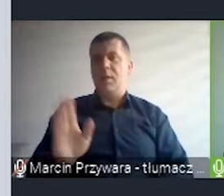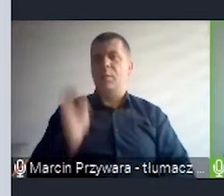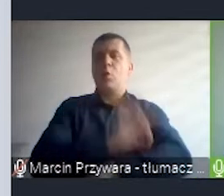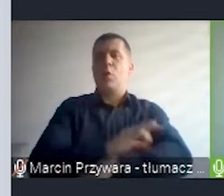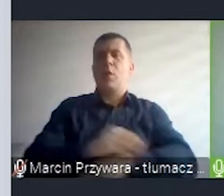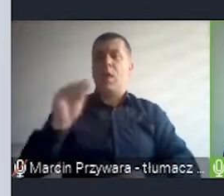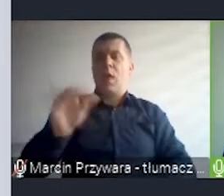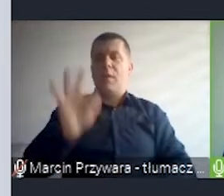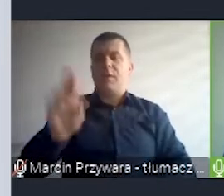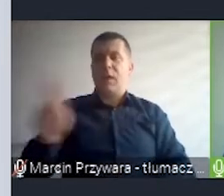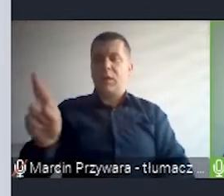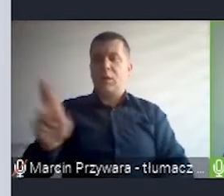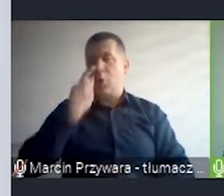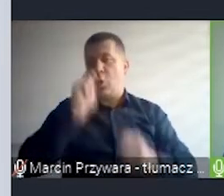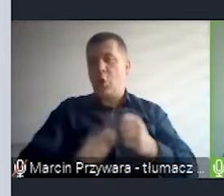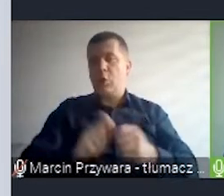projektach FRR-u kontrole zamówień.